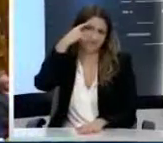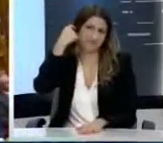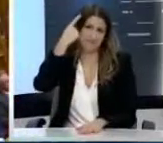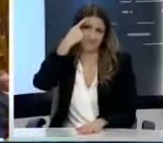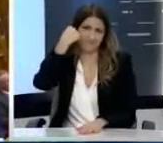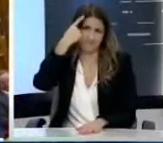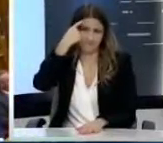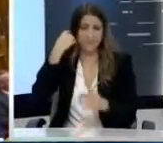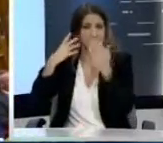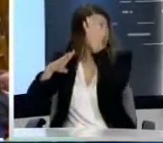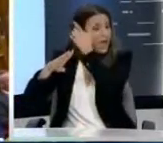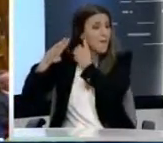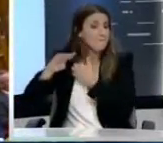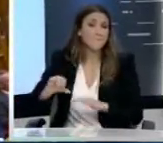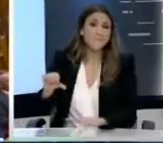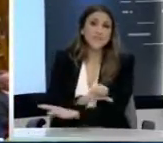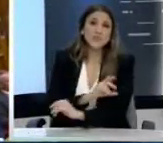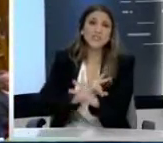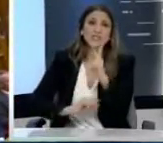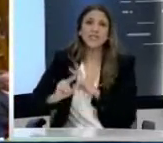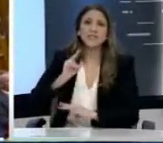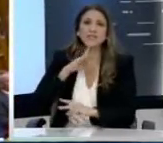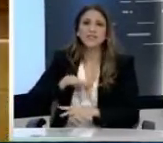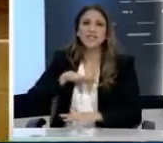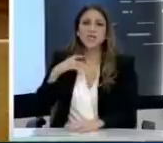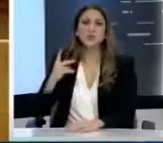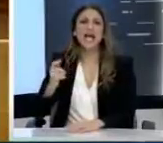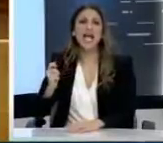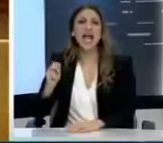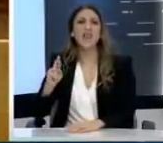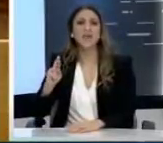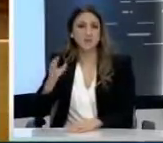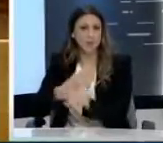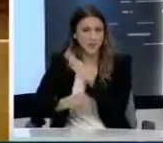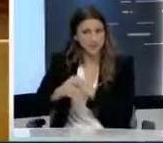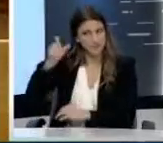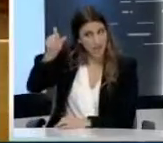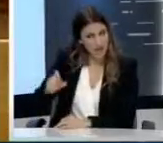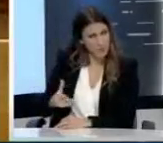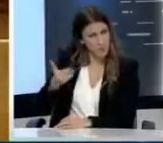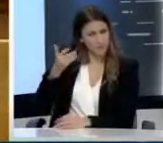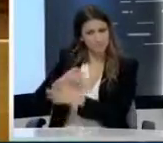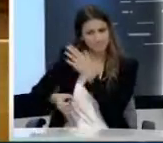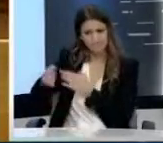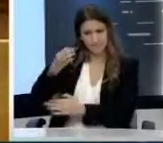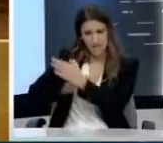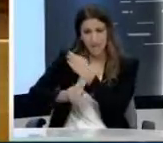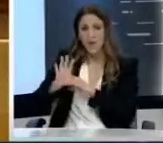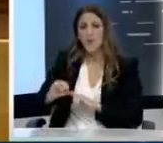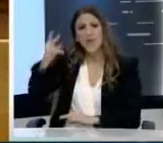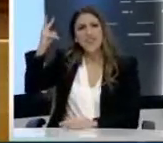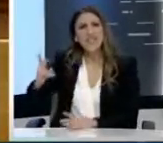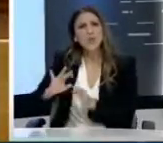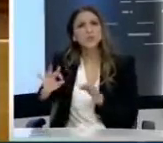Επαναφέρω τη συζήτηση σε αυτά που είπε ο κύριος Καραθανασόπουλος. Μας είπε ο κύριος Καραθανασόπουλος το δικό